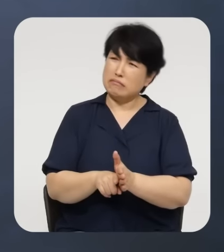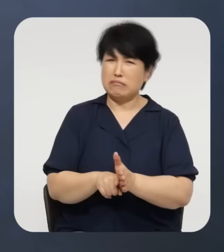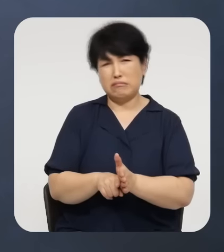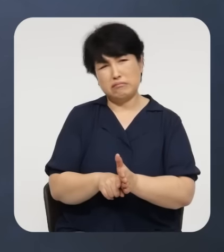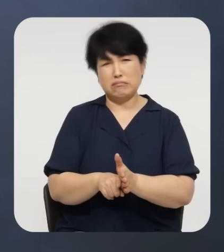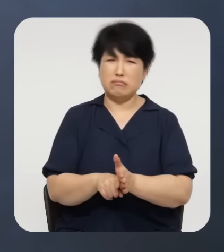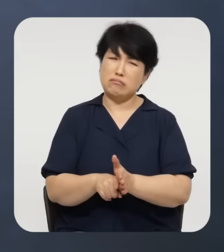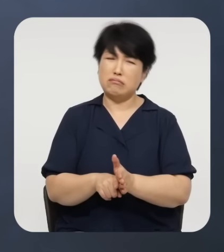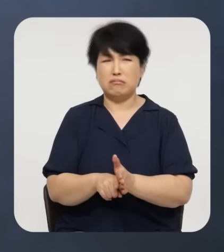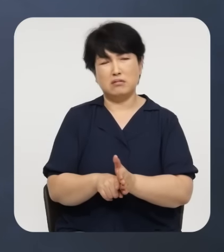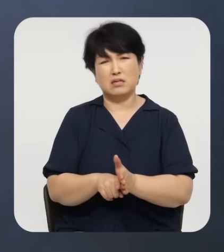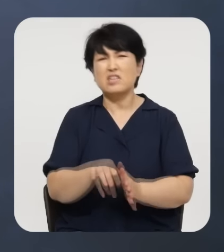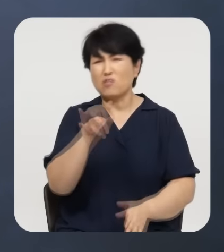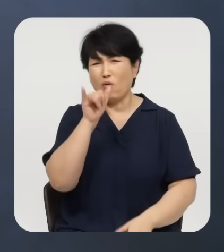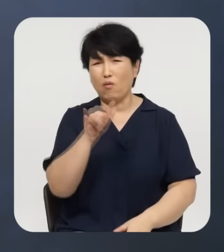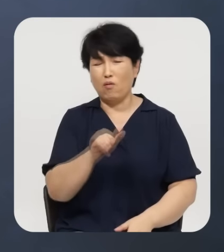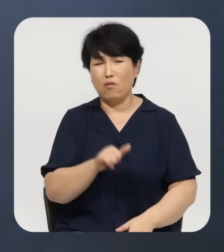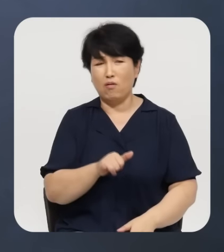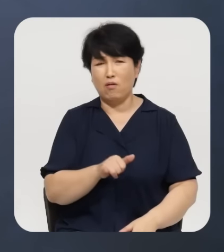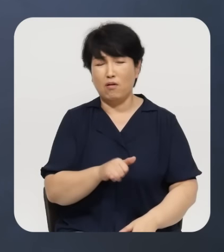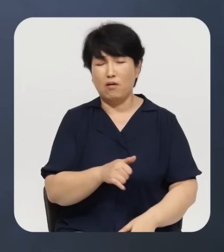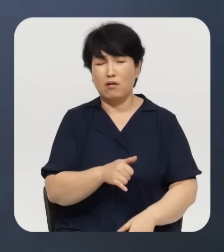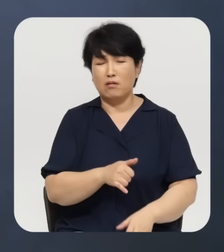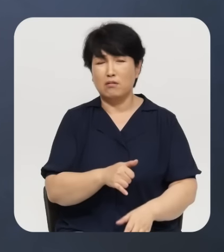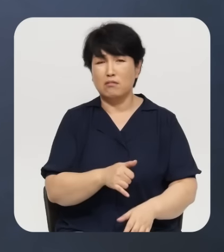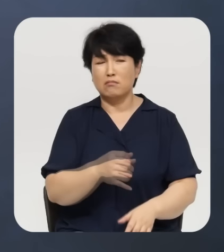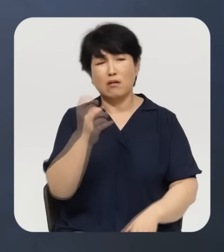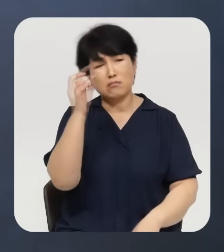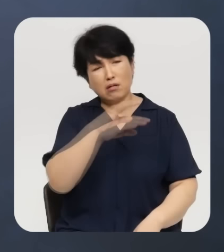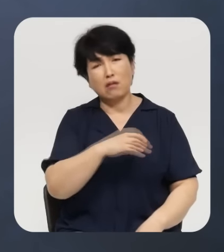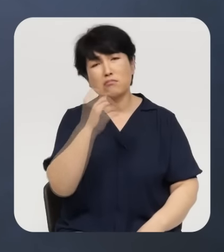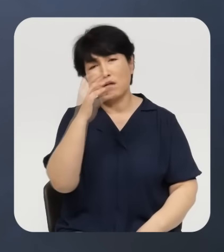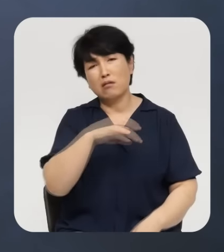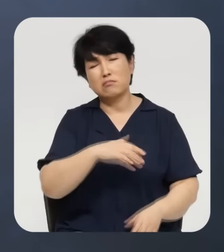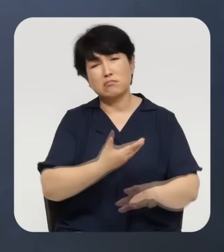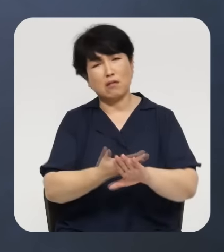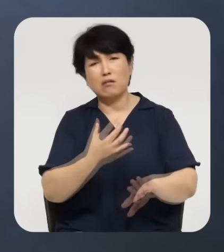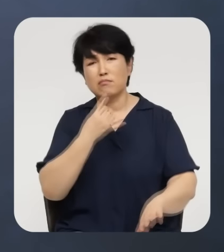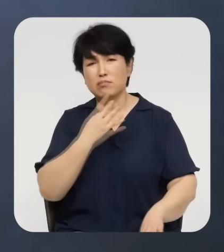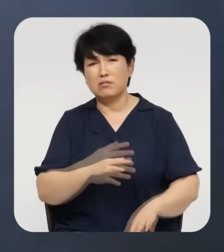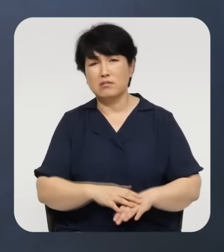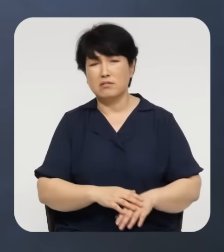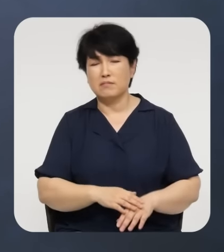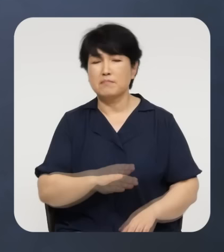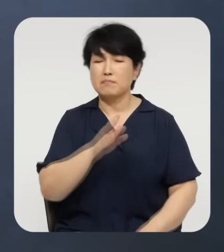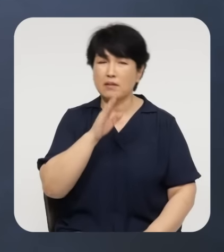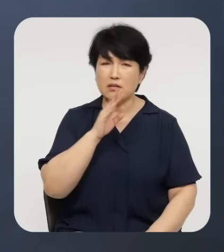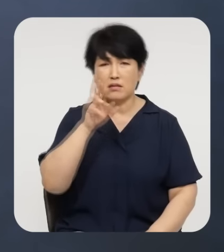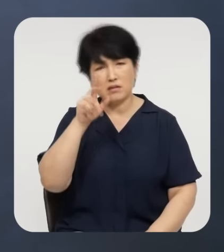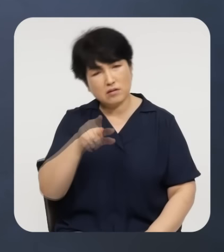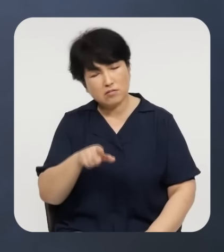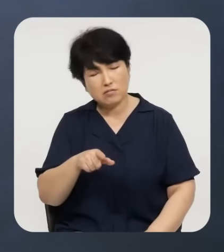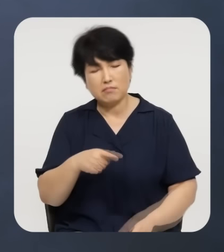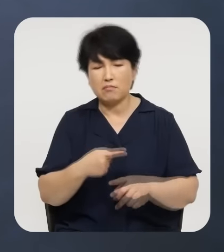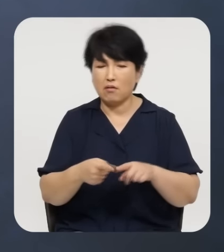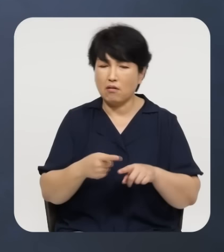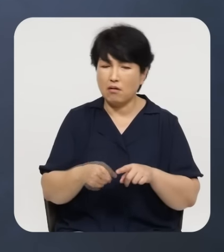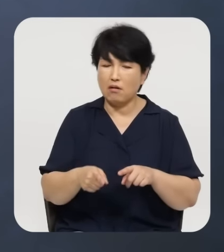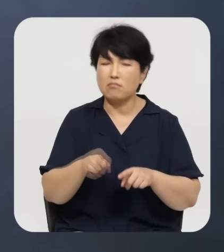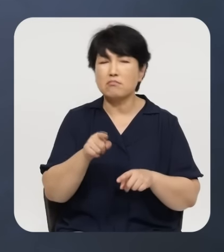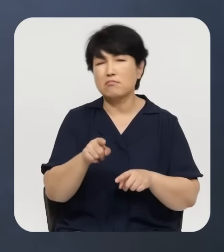거지. 믿는 사람 안 믿는 사람 이렇게 그냥 서로 다를 뿐이지. 누가 옳고 그러고 이런 문제가